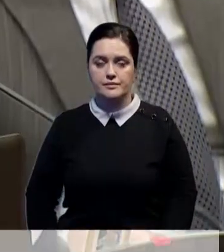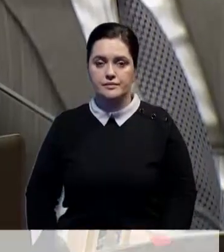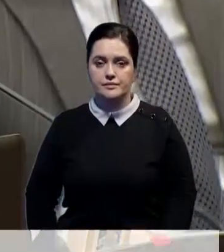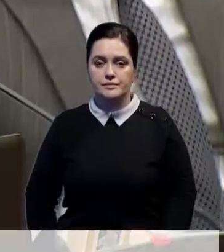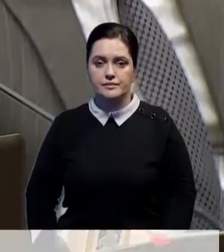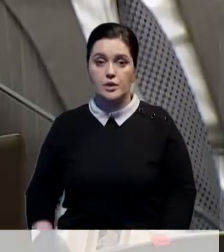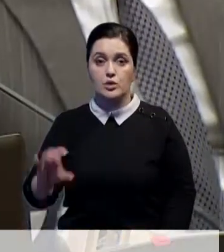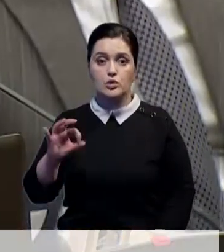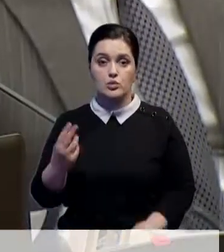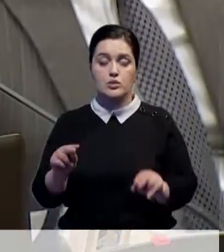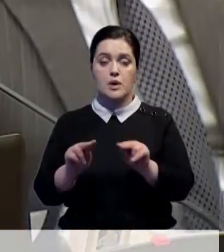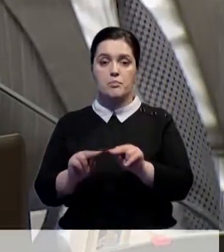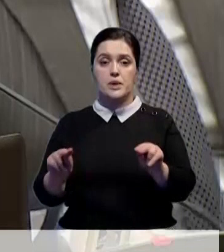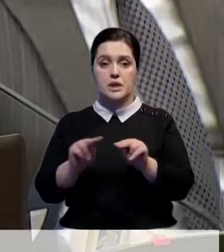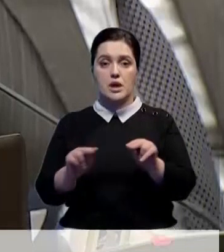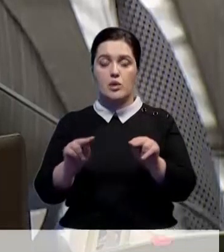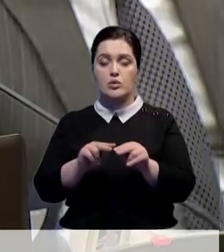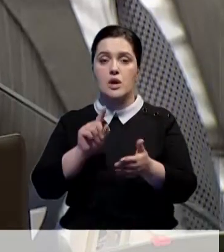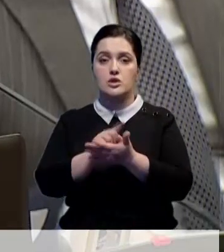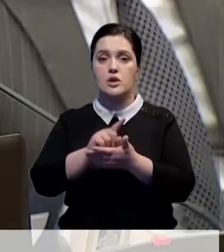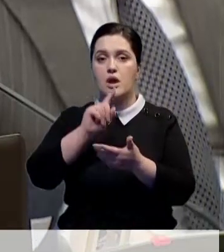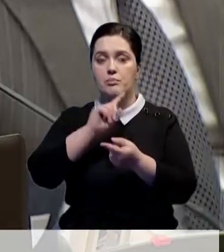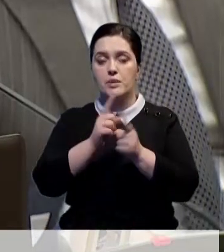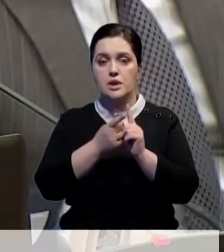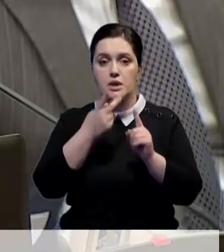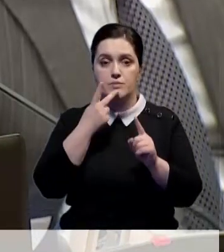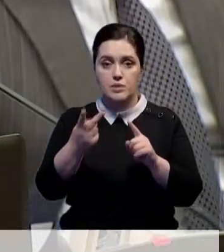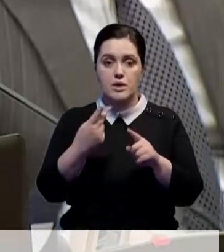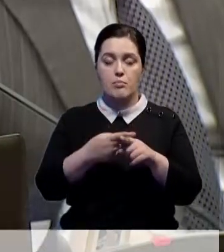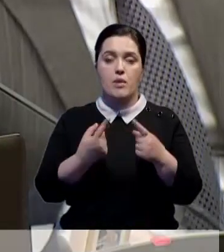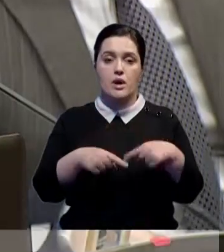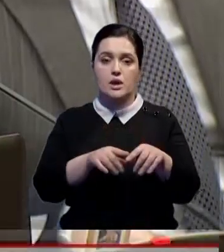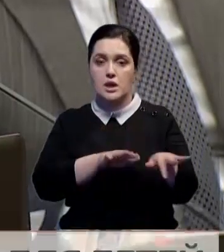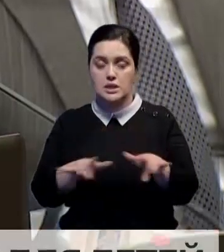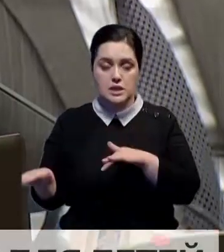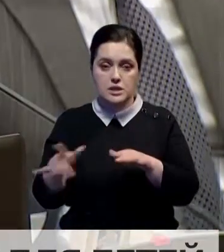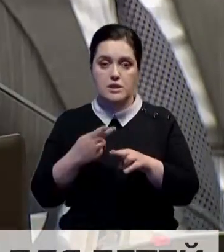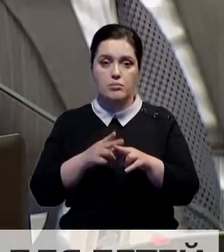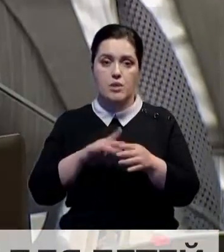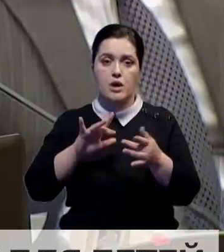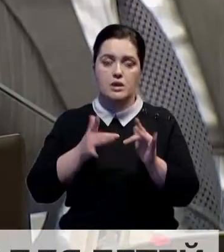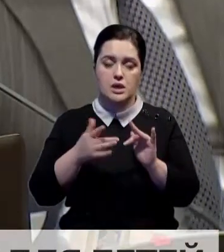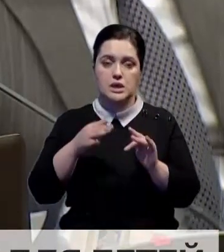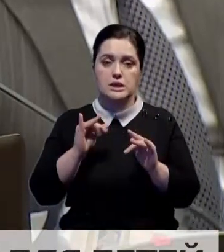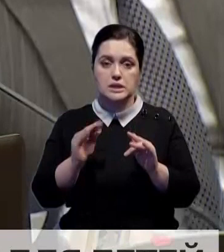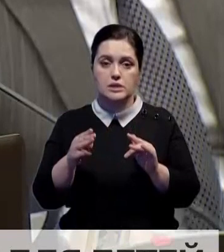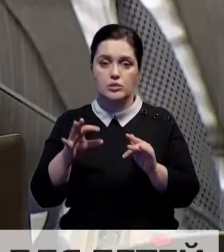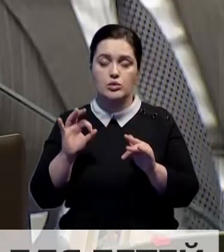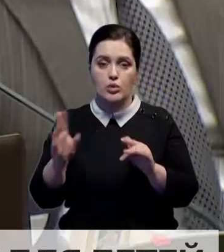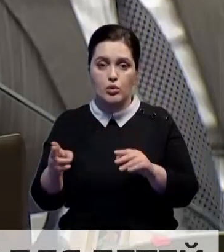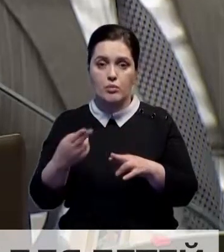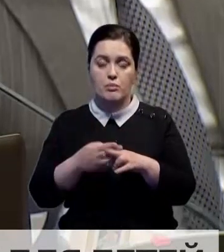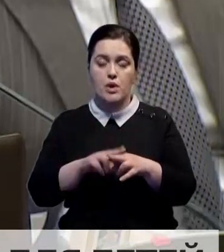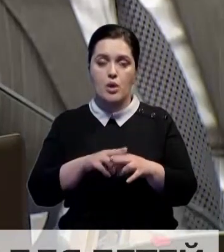Социальный педагог, классный руководитель должны пересмотреть принципы организации деятельности. Социальную сеть ТикТок, предоставляющую неограниченные